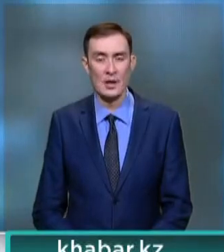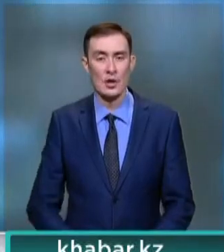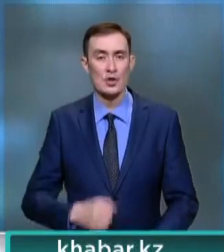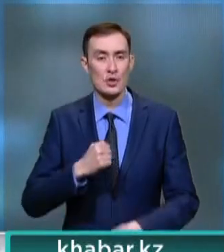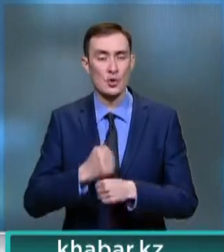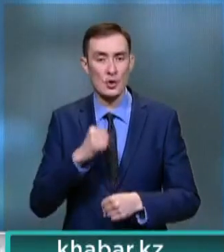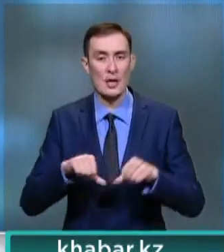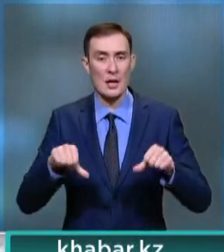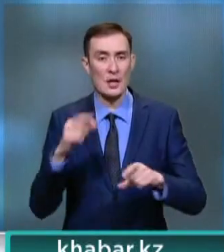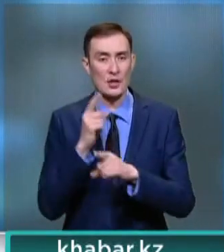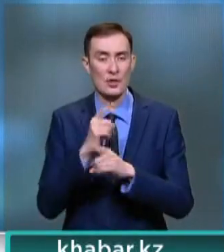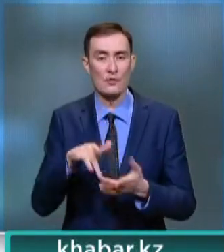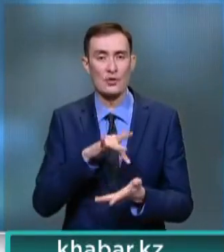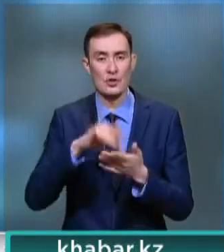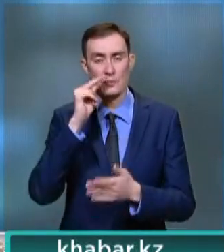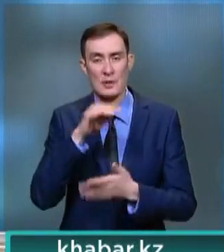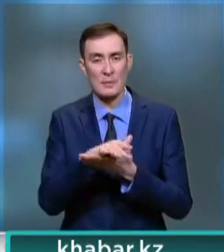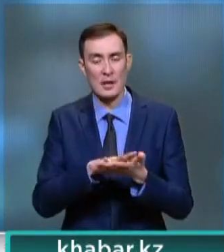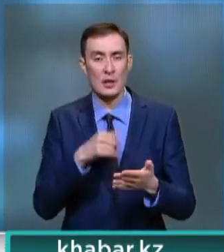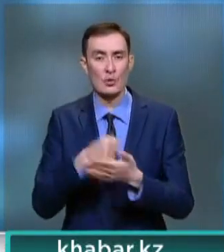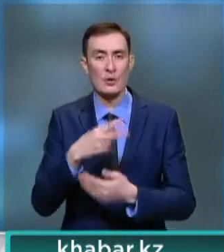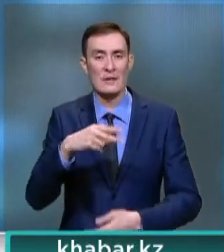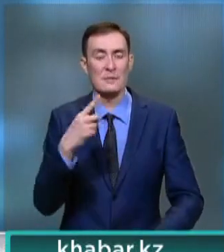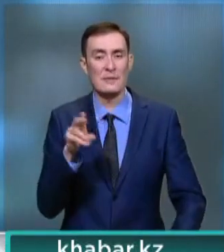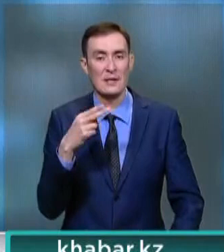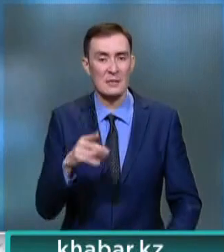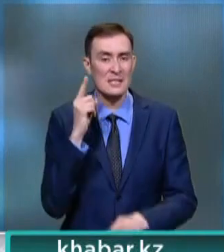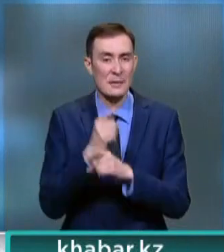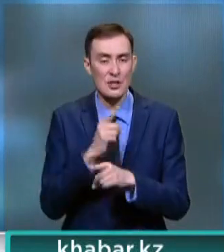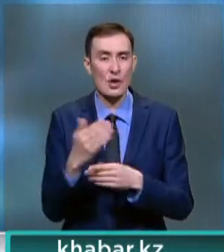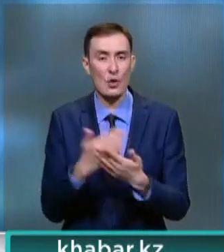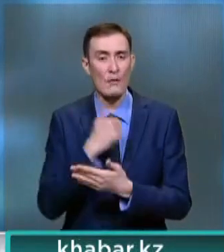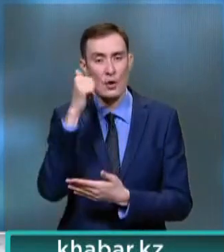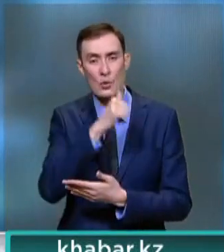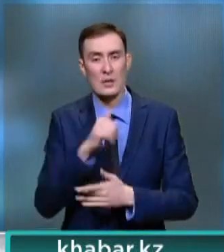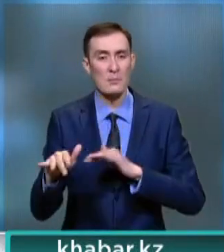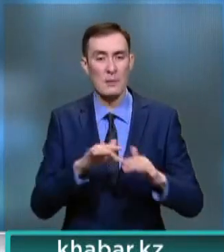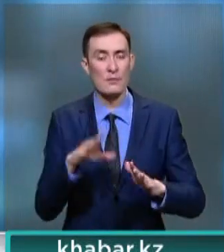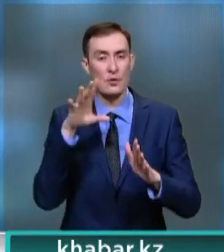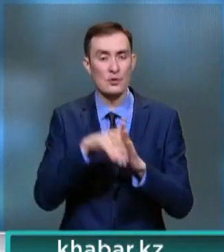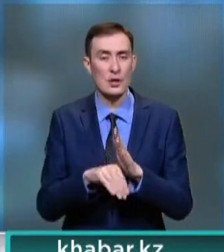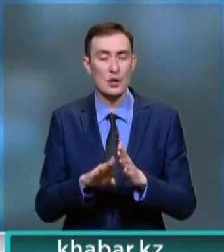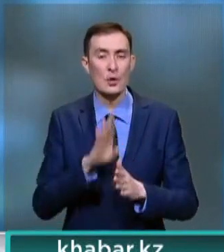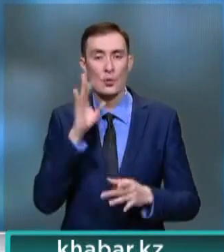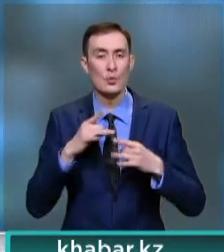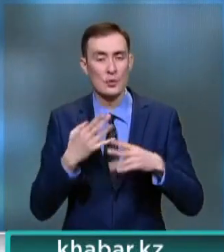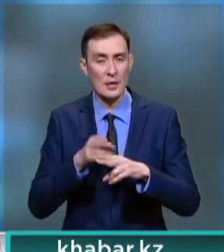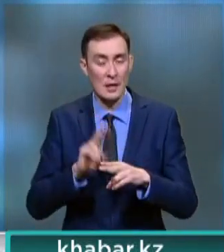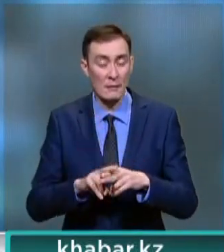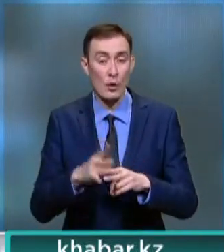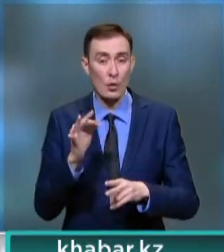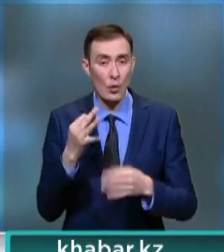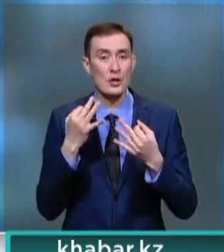Строгие ограничения в Шымкенте продлили до 21 декабря. Запрещены новогодние мероприятия, в том числе и утренники.